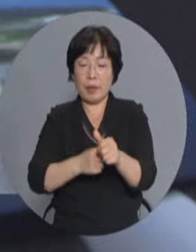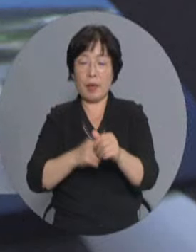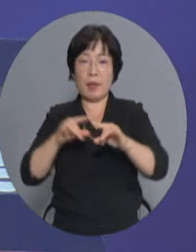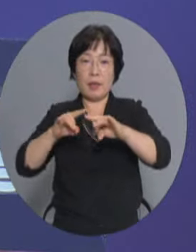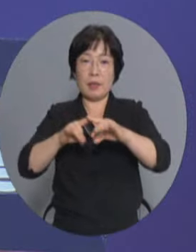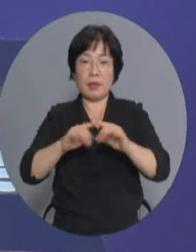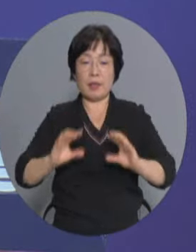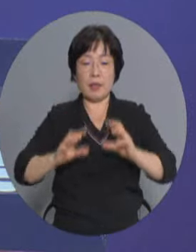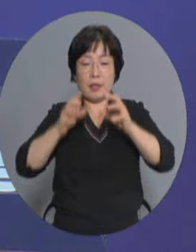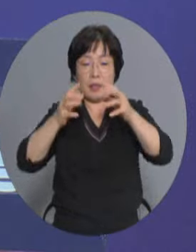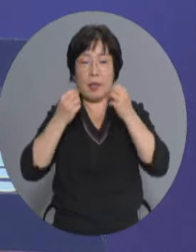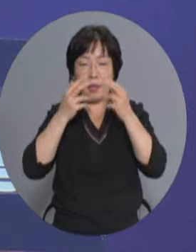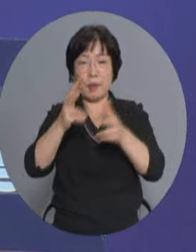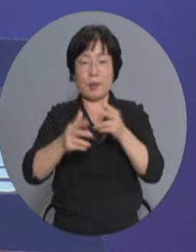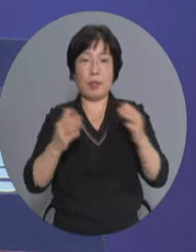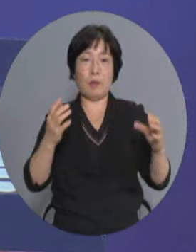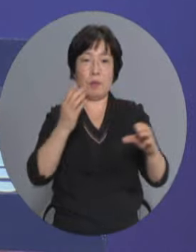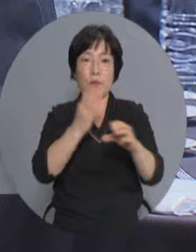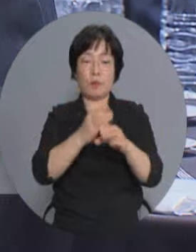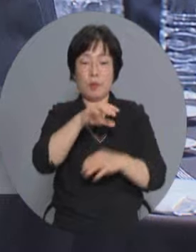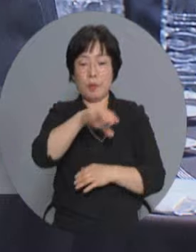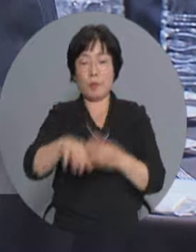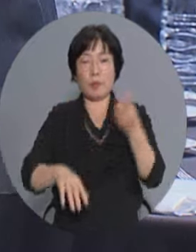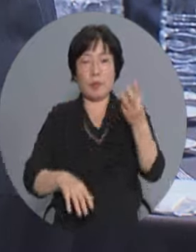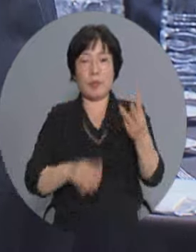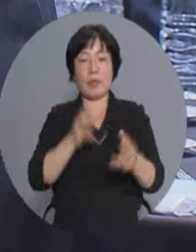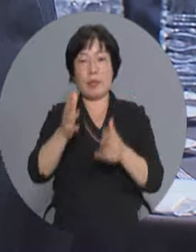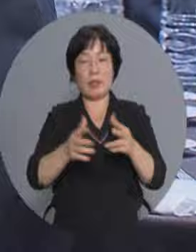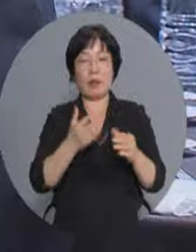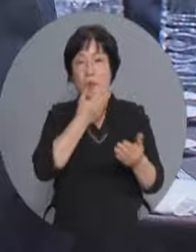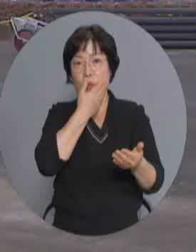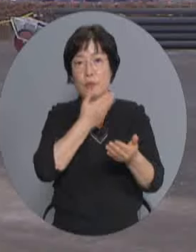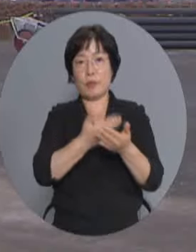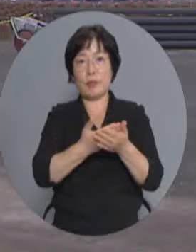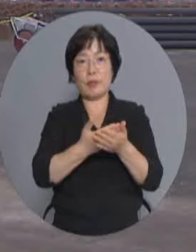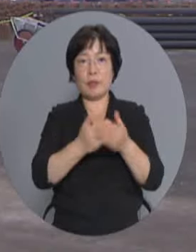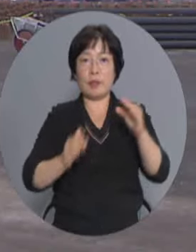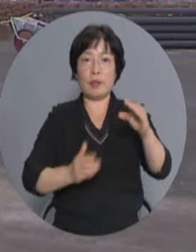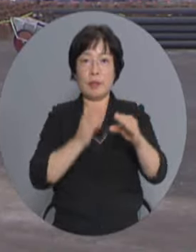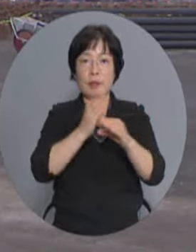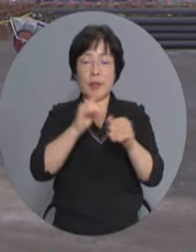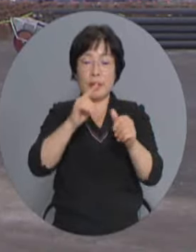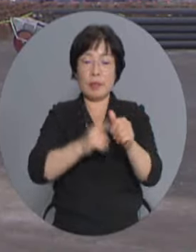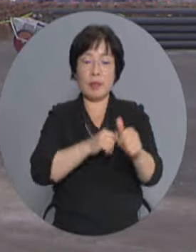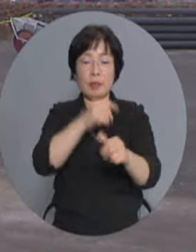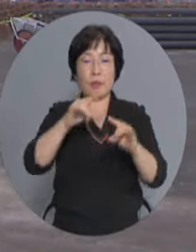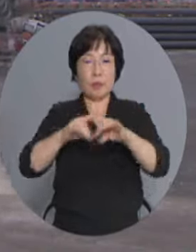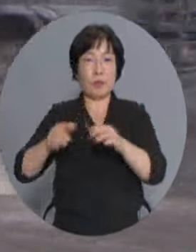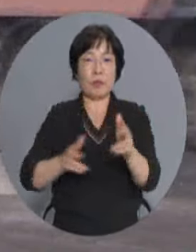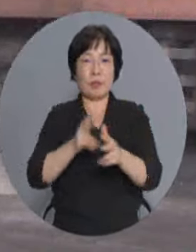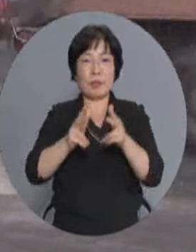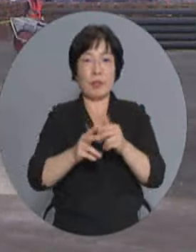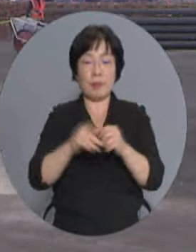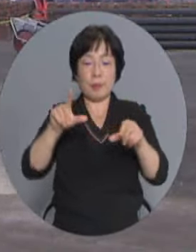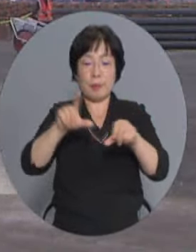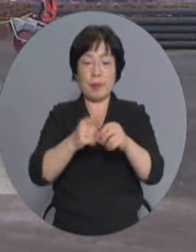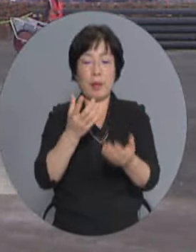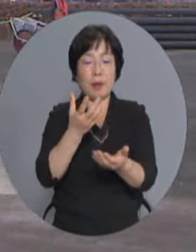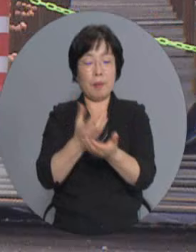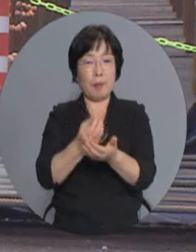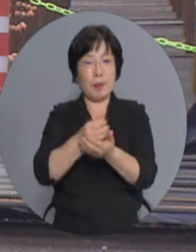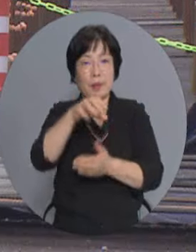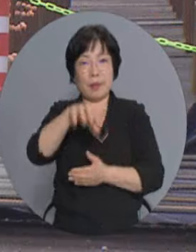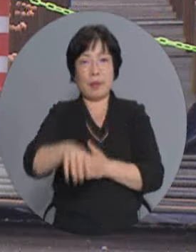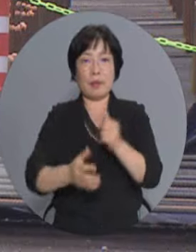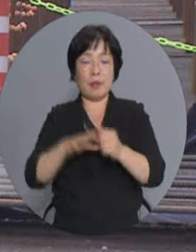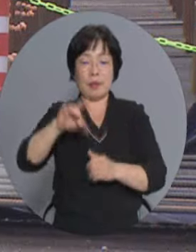글로벌 에너지 신산업 허브 등 3개 사업이 핵심입니다이 가운데 그린 에너지 사업에 해당하는 LNG 터미널 사업이